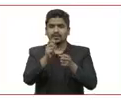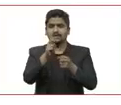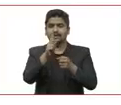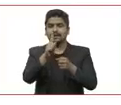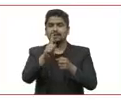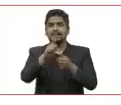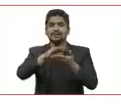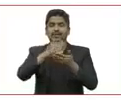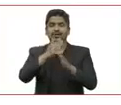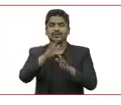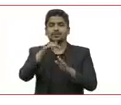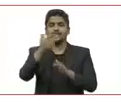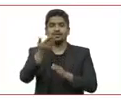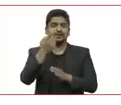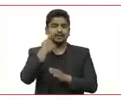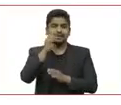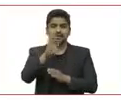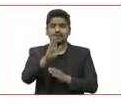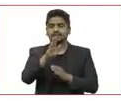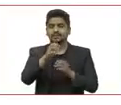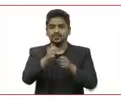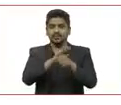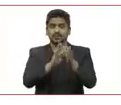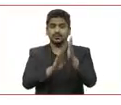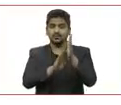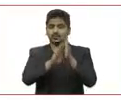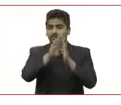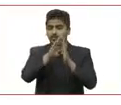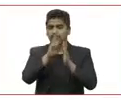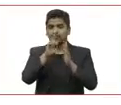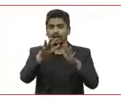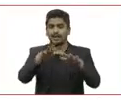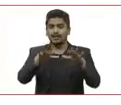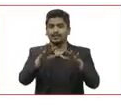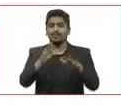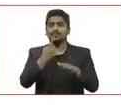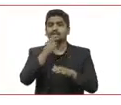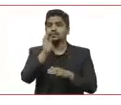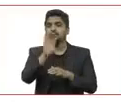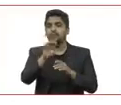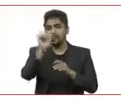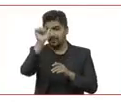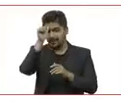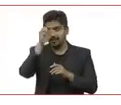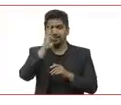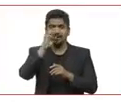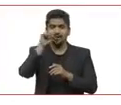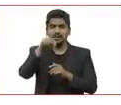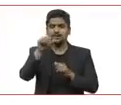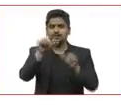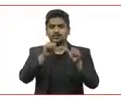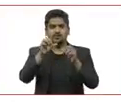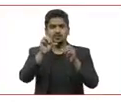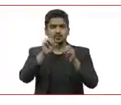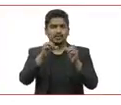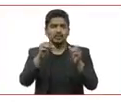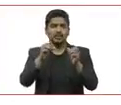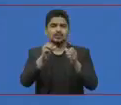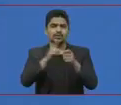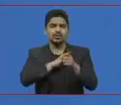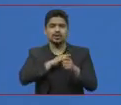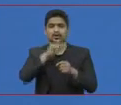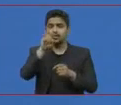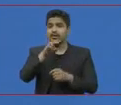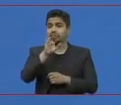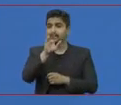पछि देखिन्छ नेपालमा सङ्क्रमणको चुरो। यो आधारमा हामी के भन्न सक्छौँ भने भारतमा अहिले जुन प्रकारले भयावह अवस्था